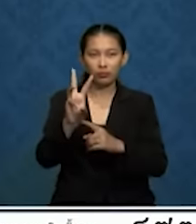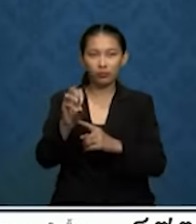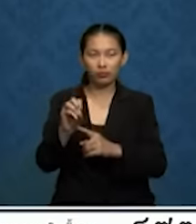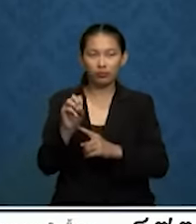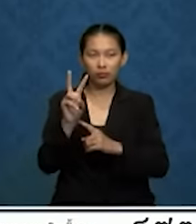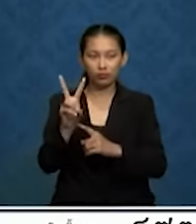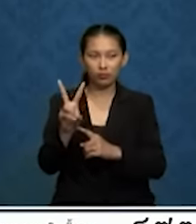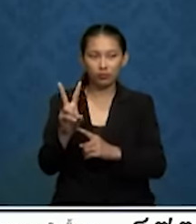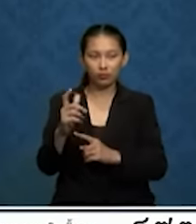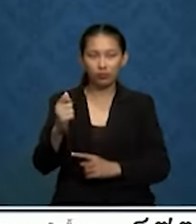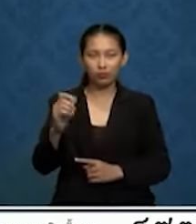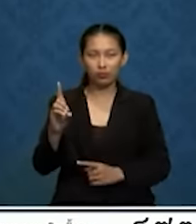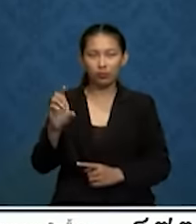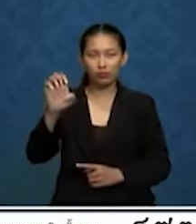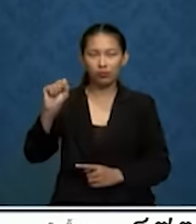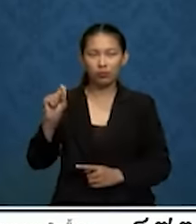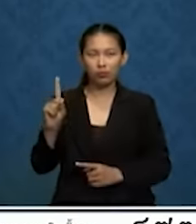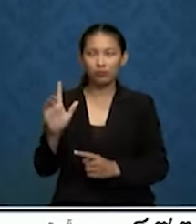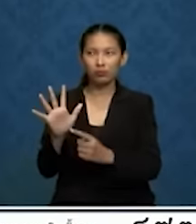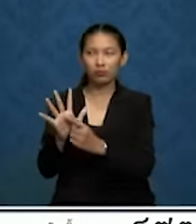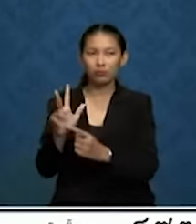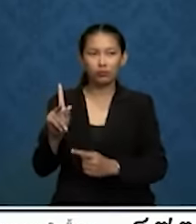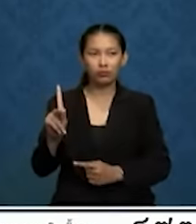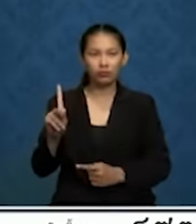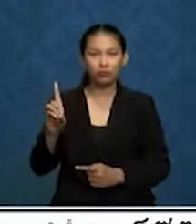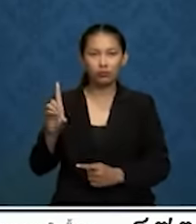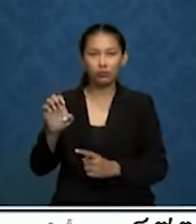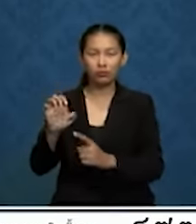462นายอดิศักดิ์แก้วมงคลทรั